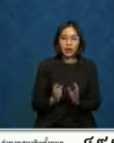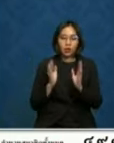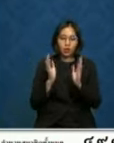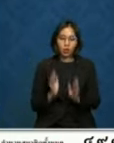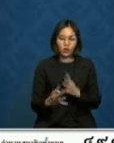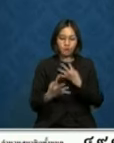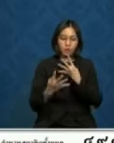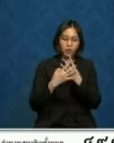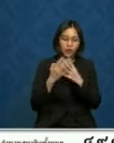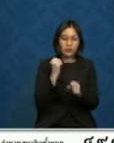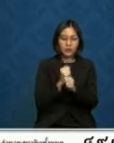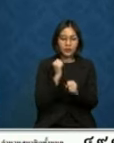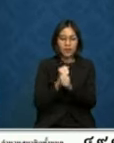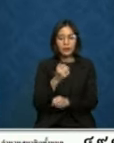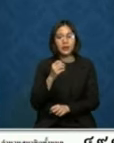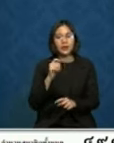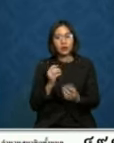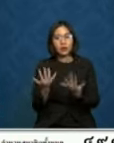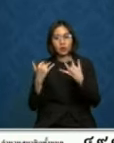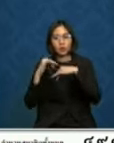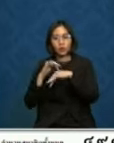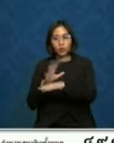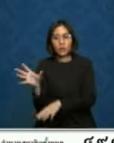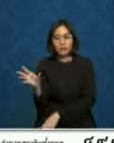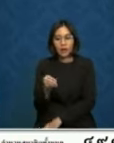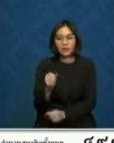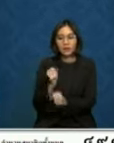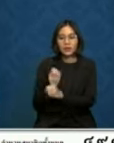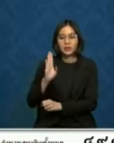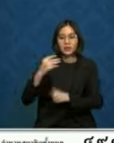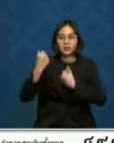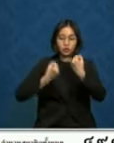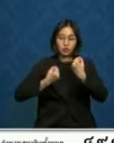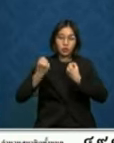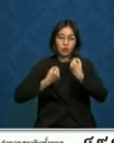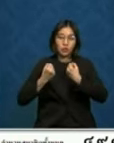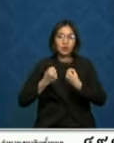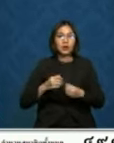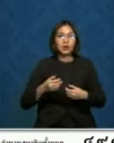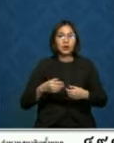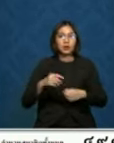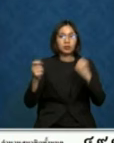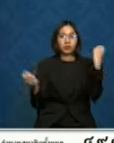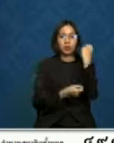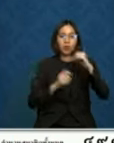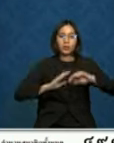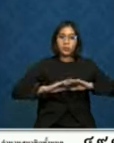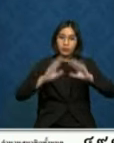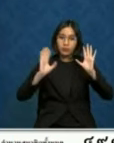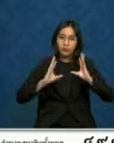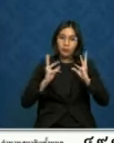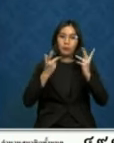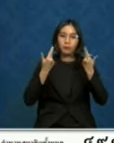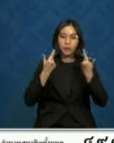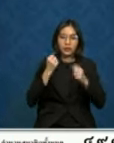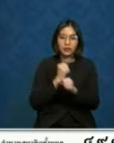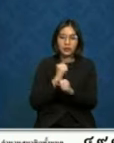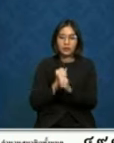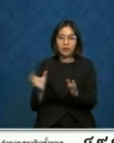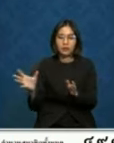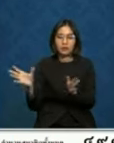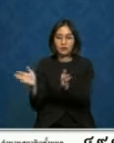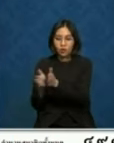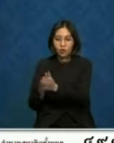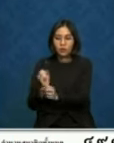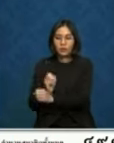ขังนะคะได้ทำงานกับบริษัทยานยนต์นะคะแล้วหลังจากที่เขาออกพ้นโทษก็สามารถที่จะทำงานกับบริษั